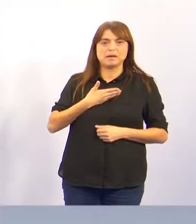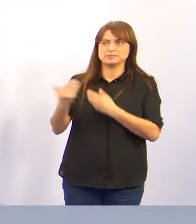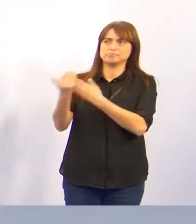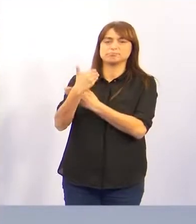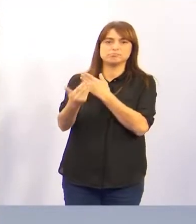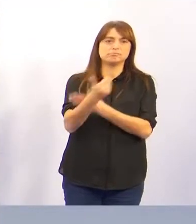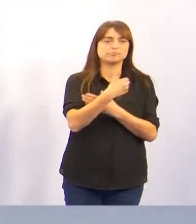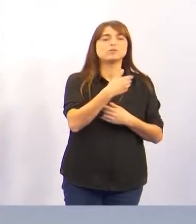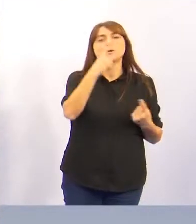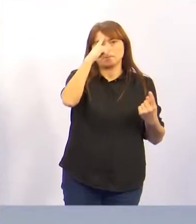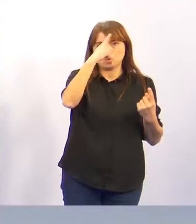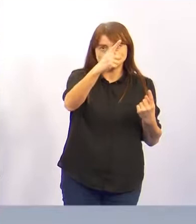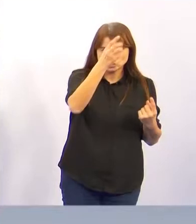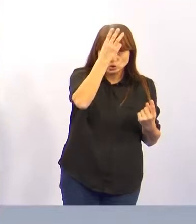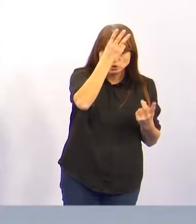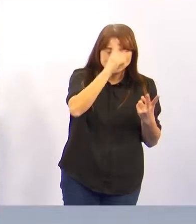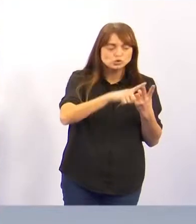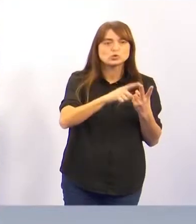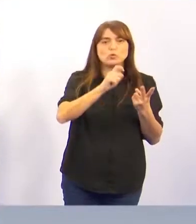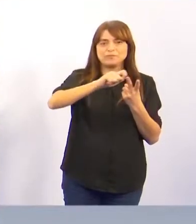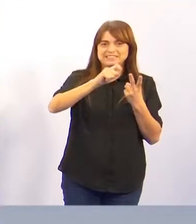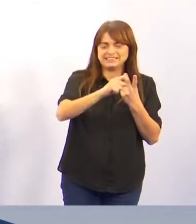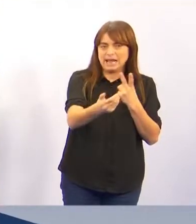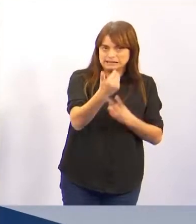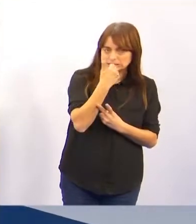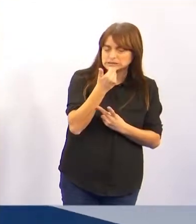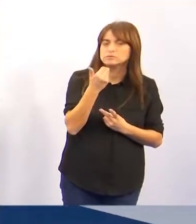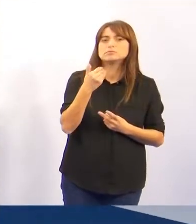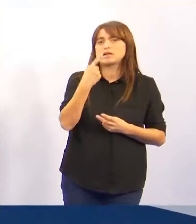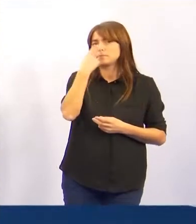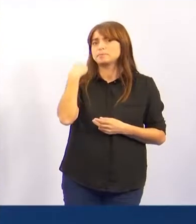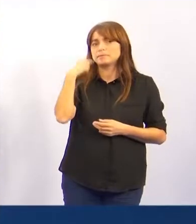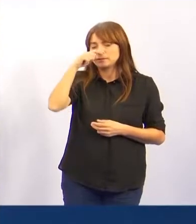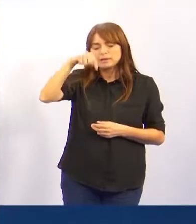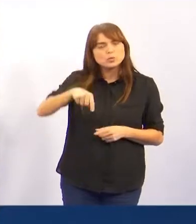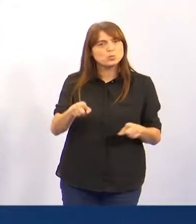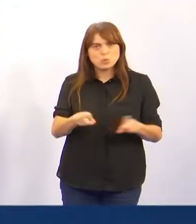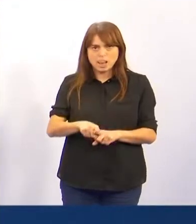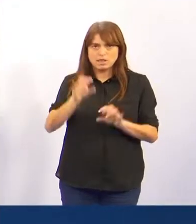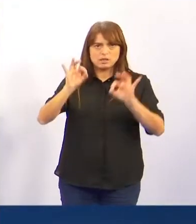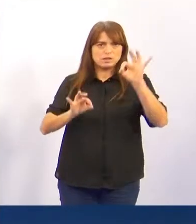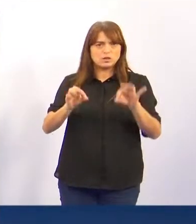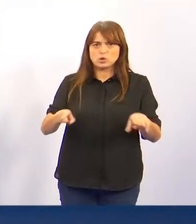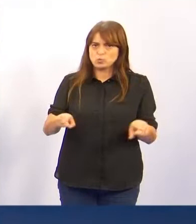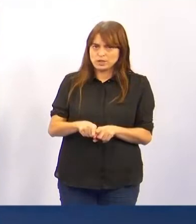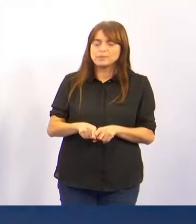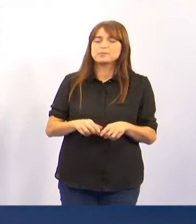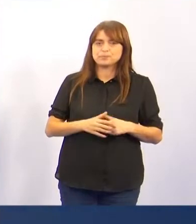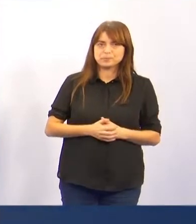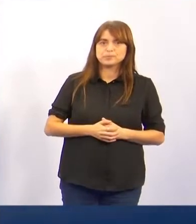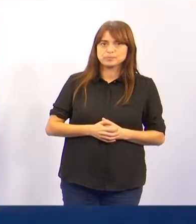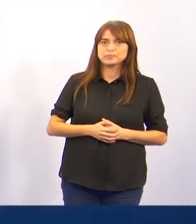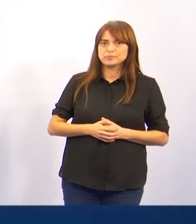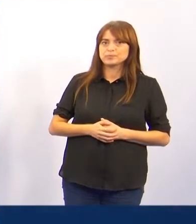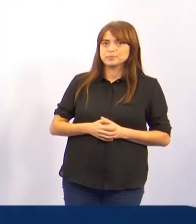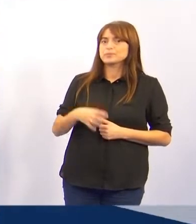també Mossos d'Esquadra, enguany. Són xifres molt similars a les de l'any passat també. Hi ha molts serveis, hi ha moltes eines que es fiquen a